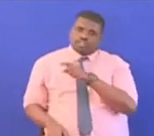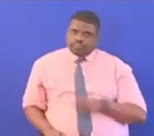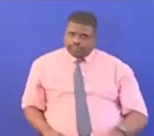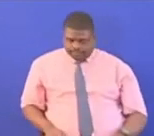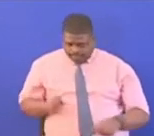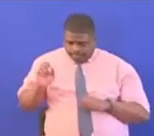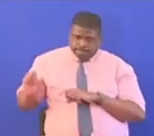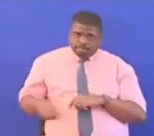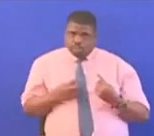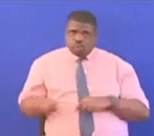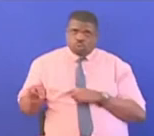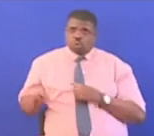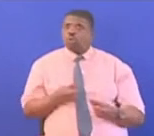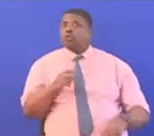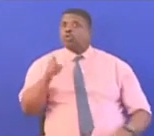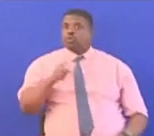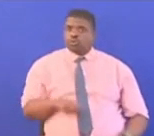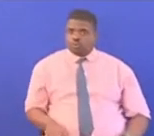hasa migogoro ambayo